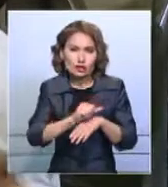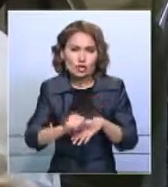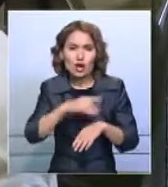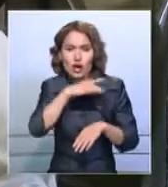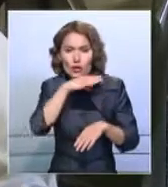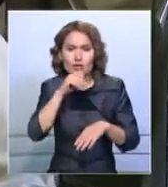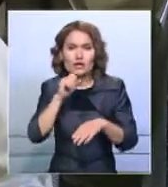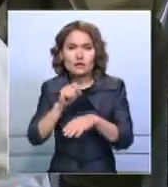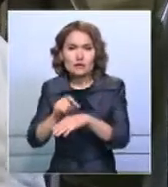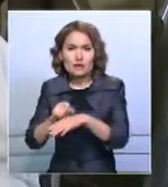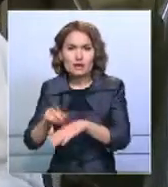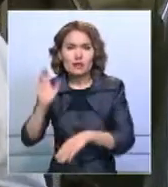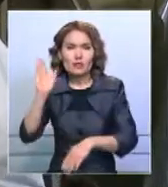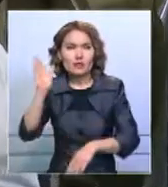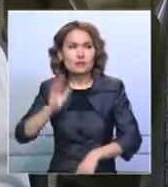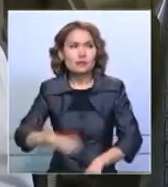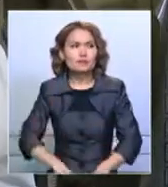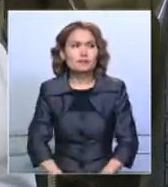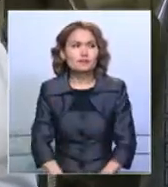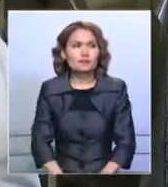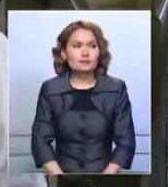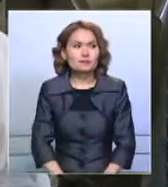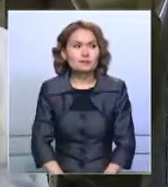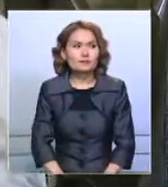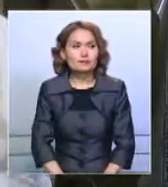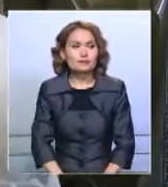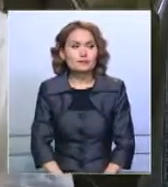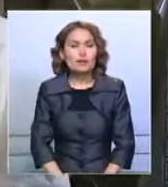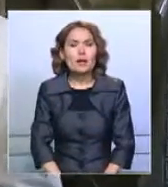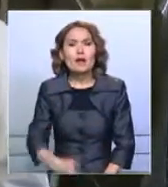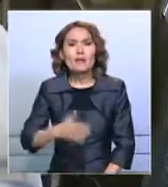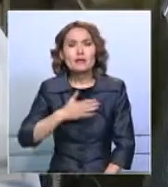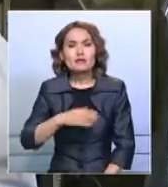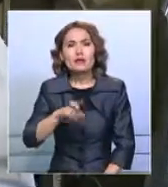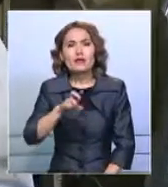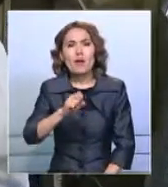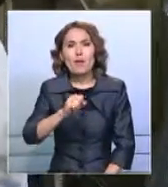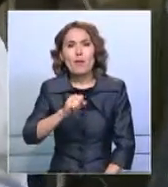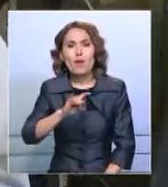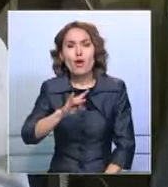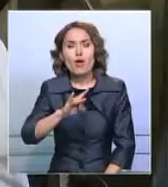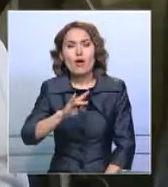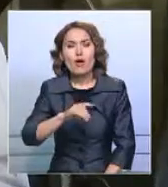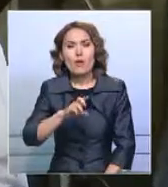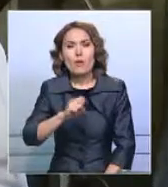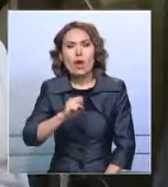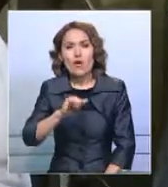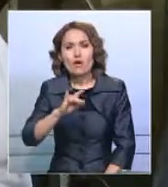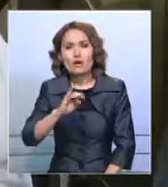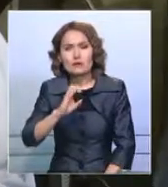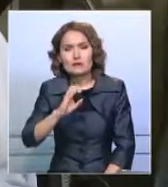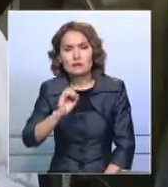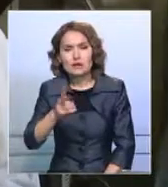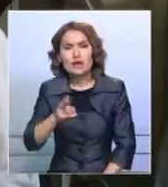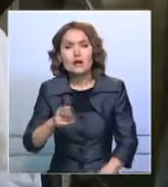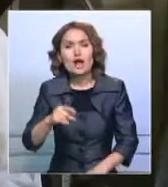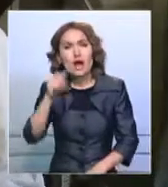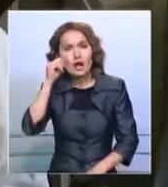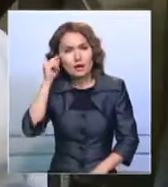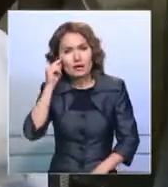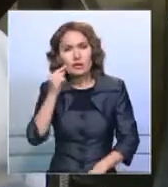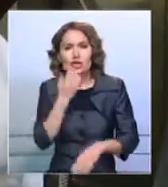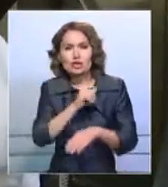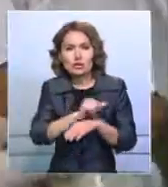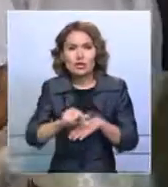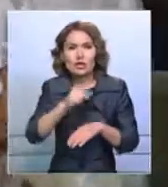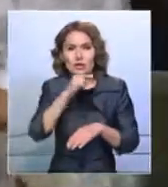экспода жарнамаланған сұранысқа ие қазақтың бауырсағы болады. Біздің өнімдер бренд болып қалыптасу үшін Өзбекстан, Қырғызстан сияқты елдерге